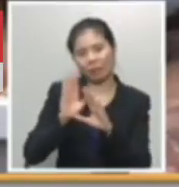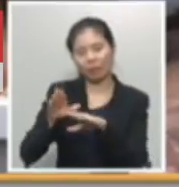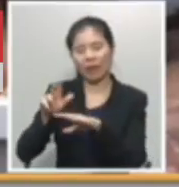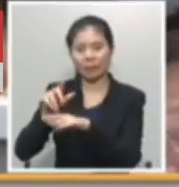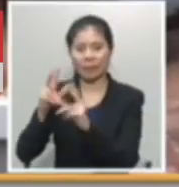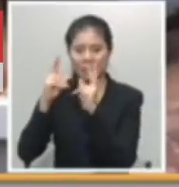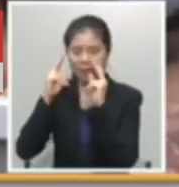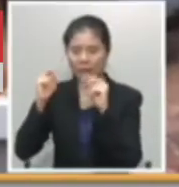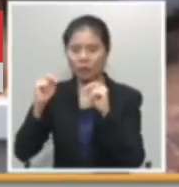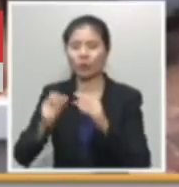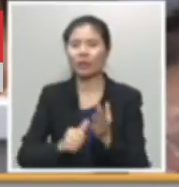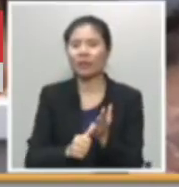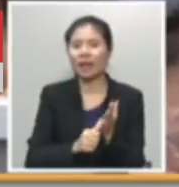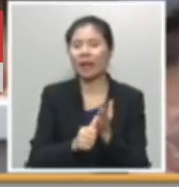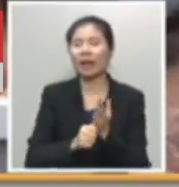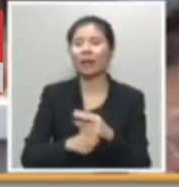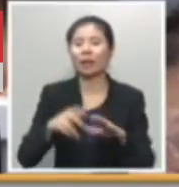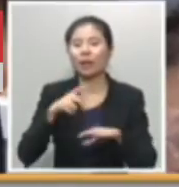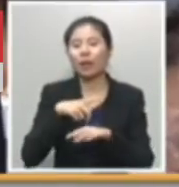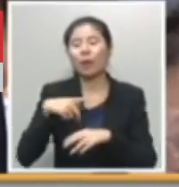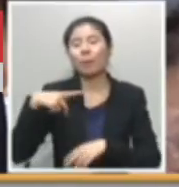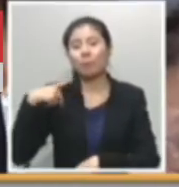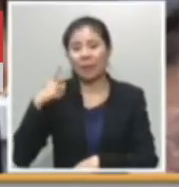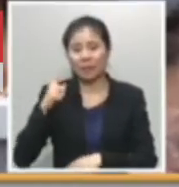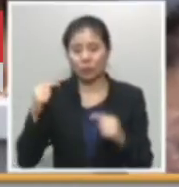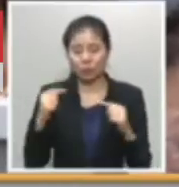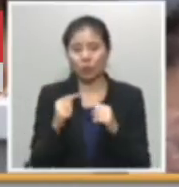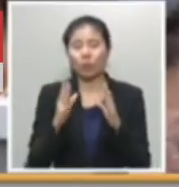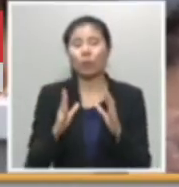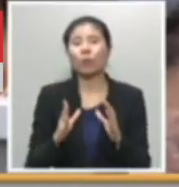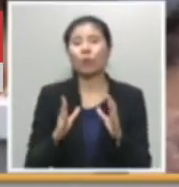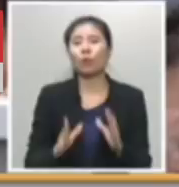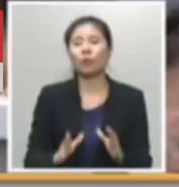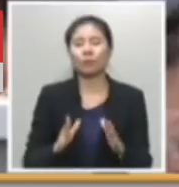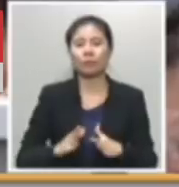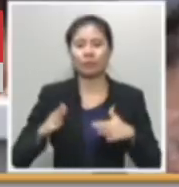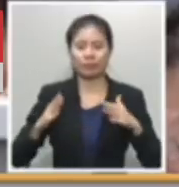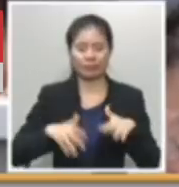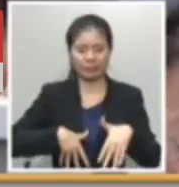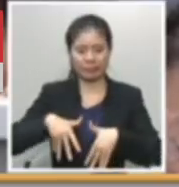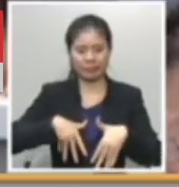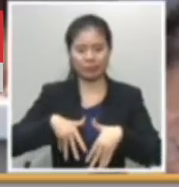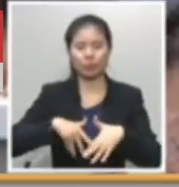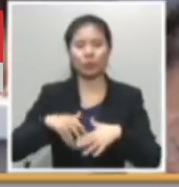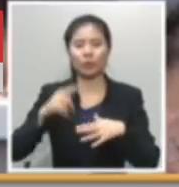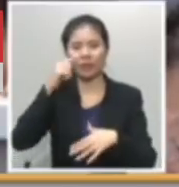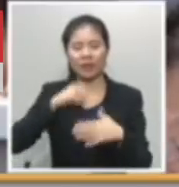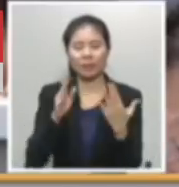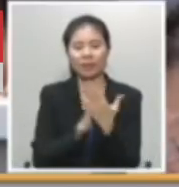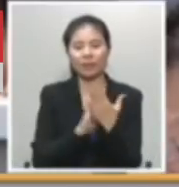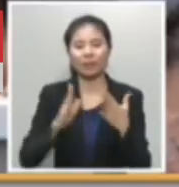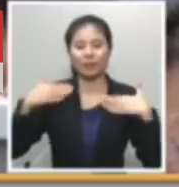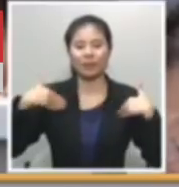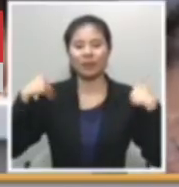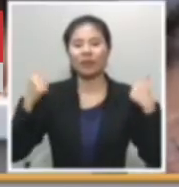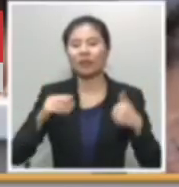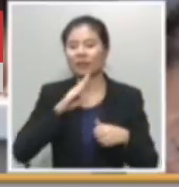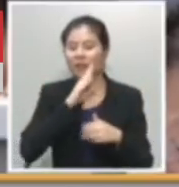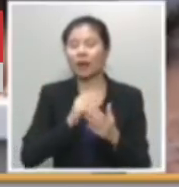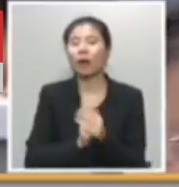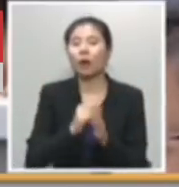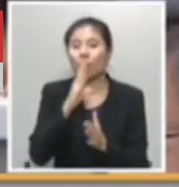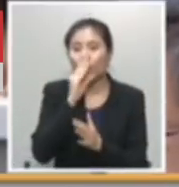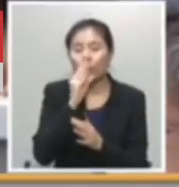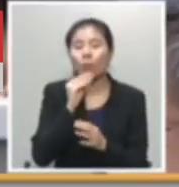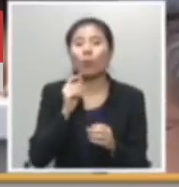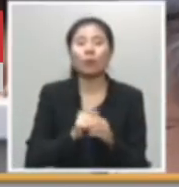แก้ไขเพื่อประโยชน์สุขของประชาชนอย่างแท้จริงไม่มีเจตนาจะไปกล่าวร้ายใครคำพูดใดที่ไม่เหมาะสมกับผมขอถอนไม่ติด